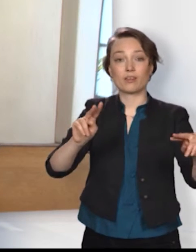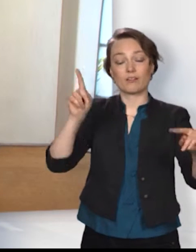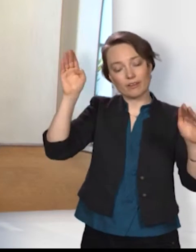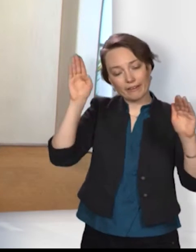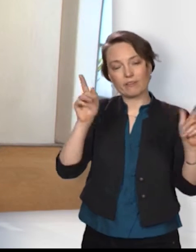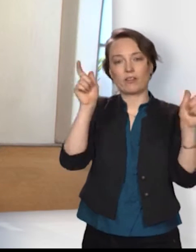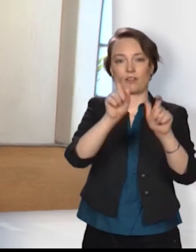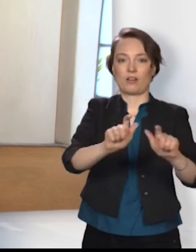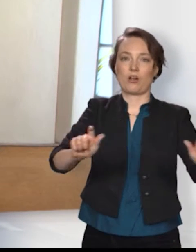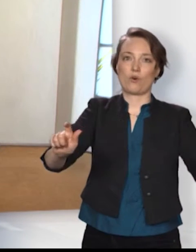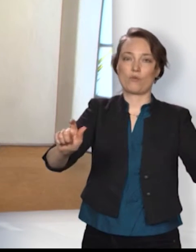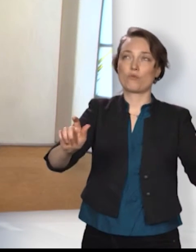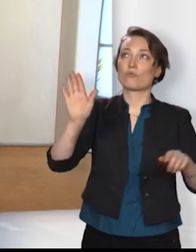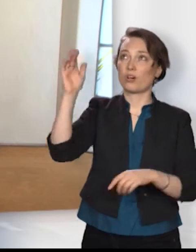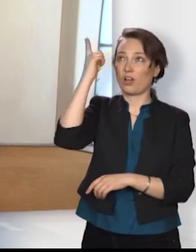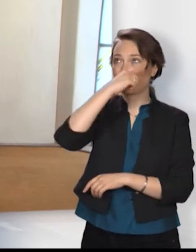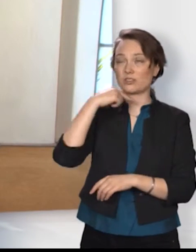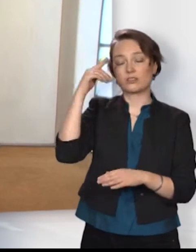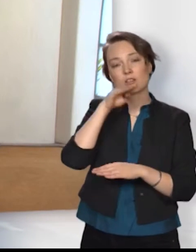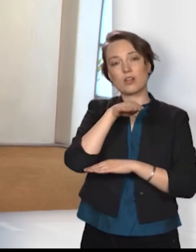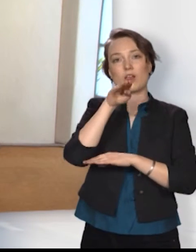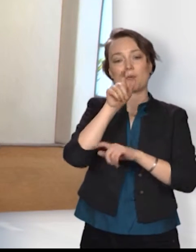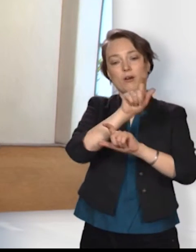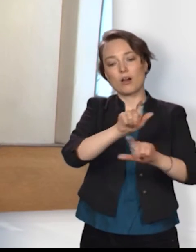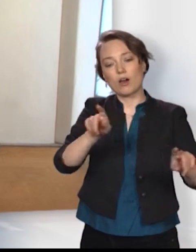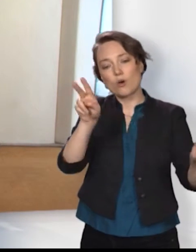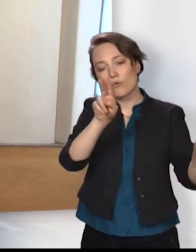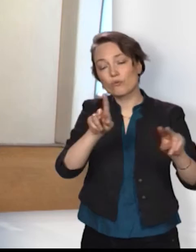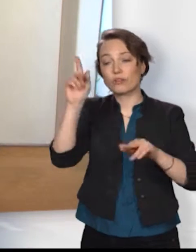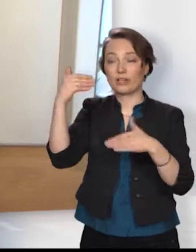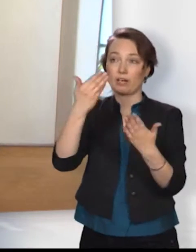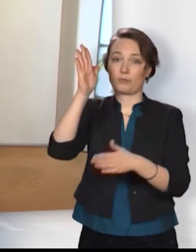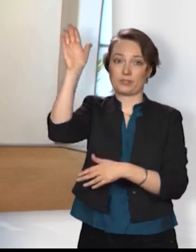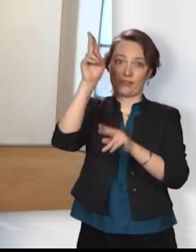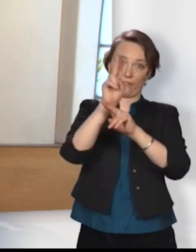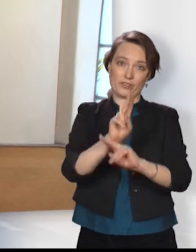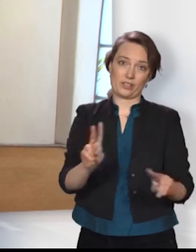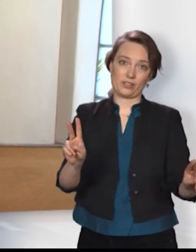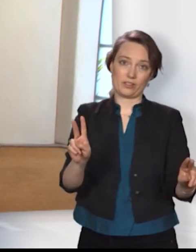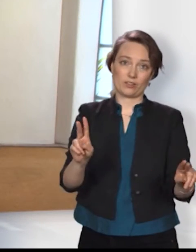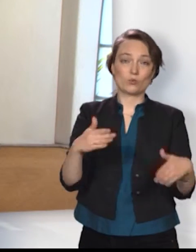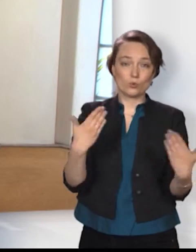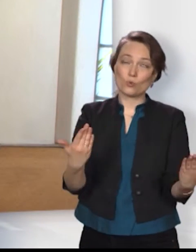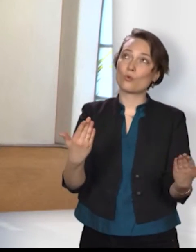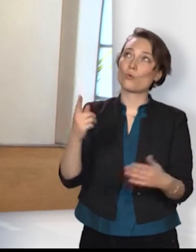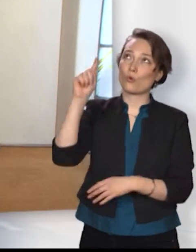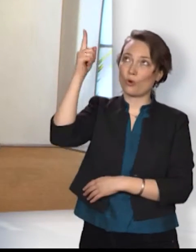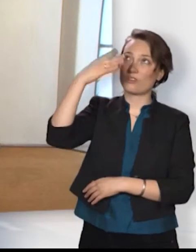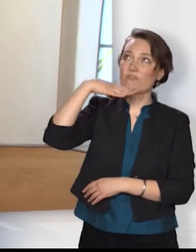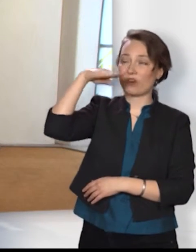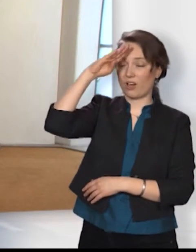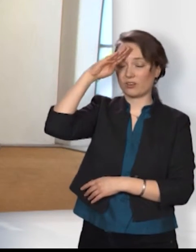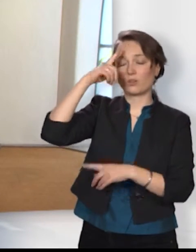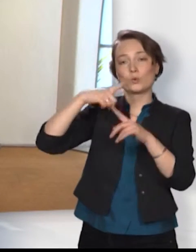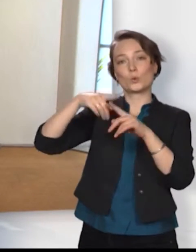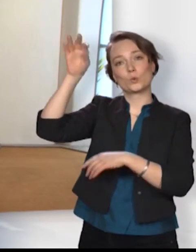sein Angesicht auf euch und schenke euch seinen Frieden. So segne euch Gott, der Vater und der Sohn und